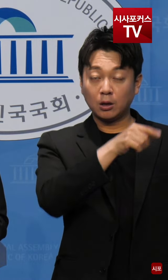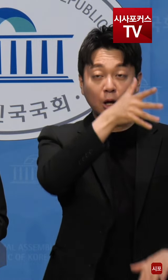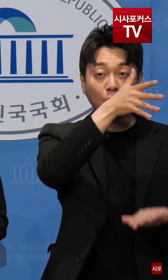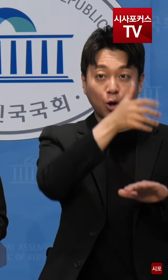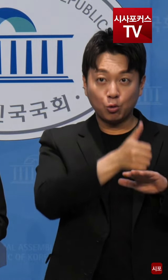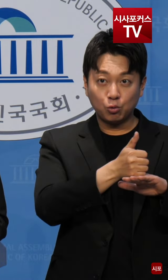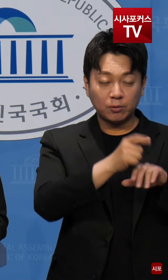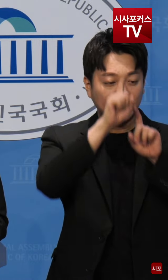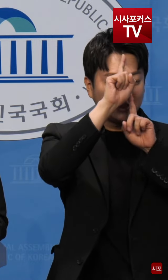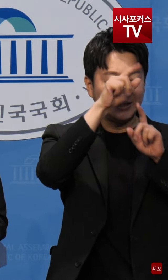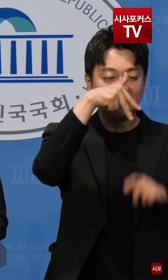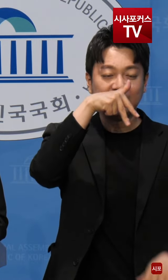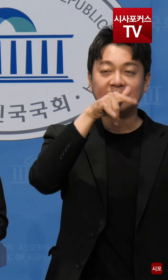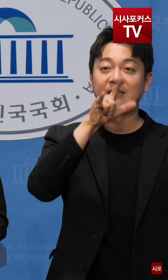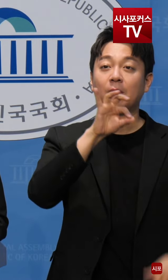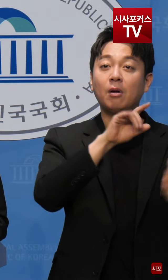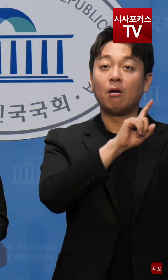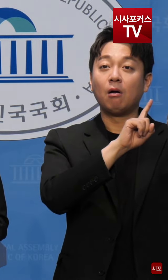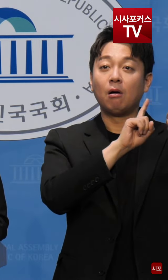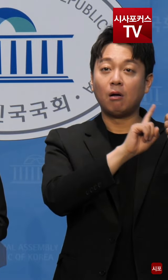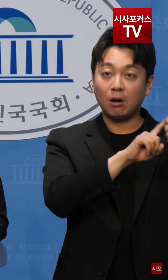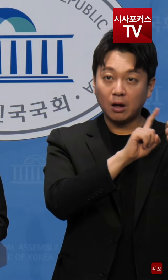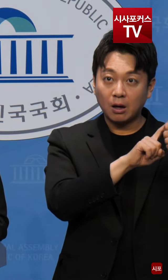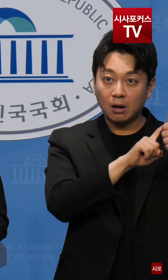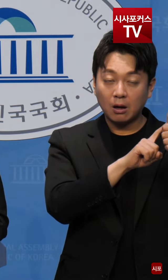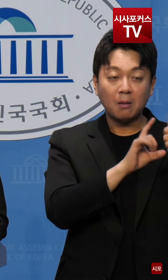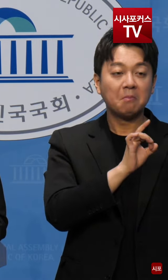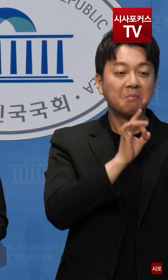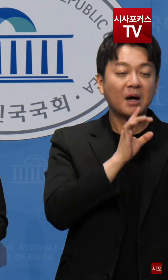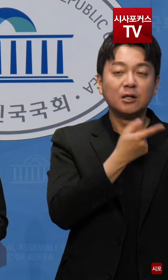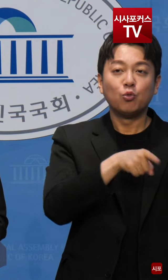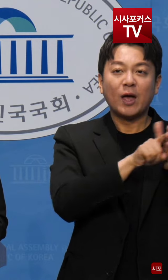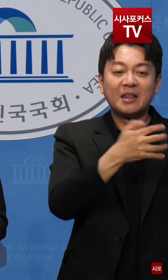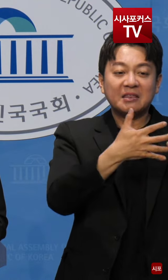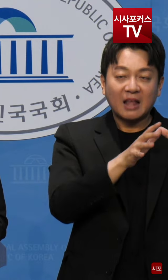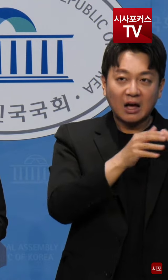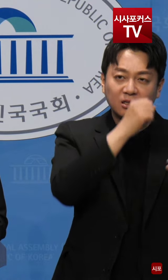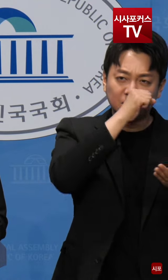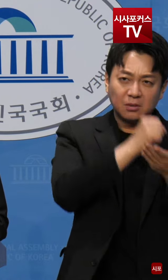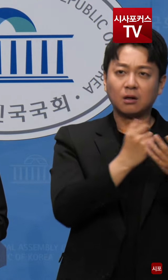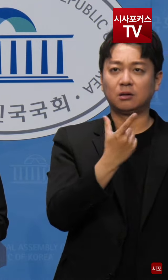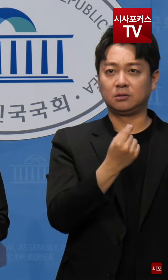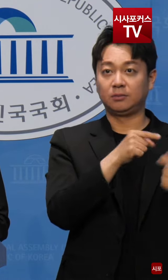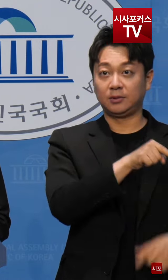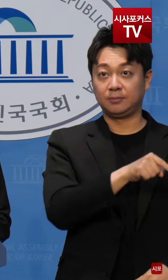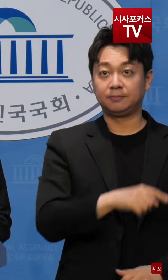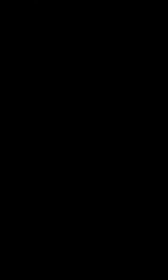이재명 사당을 증명하는 것일 뿐임을 명심하기 바랍니다.